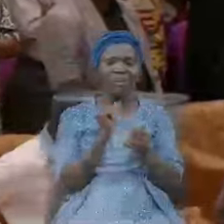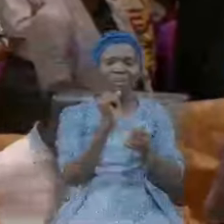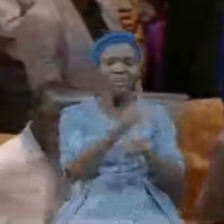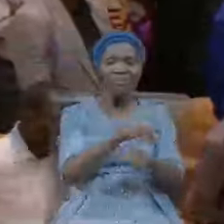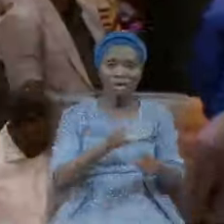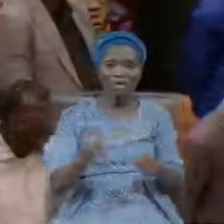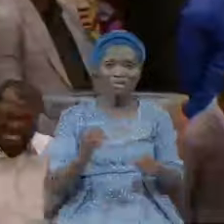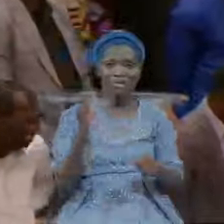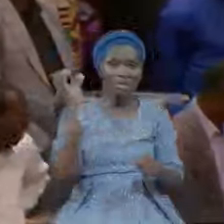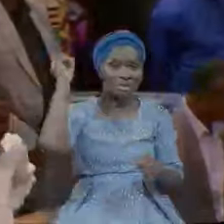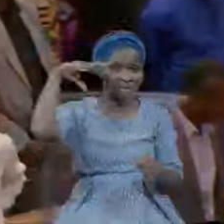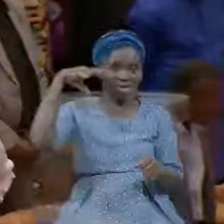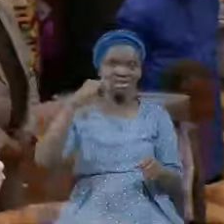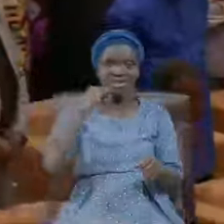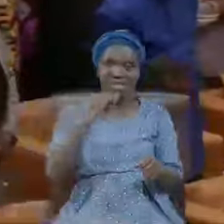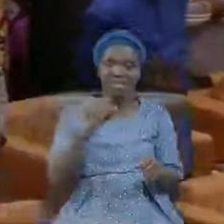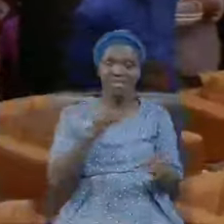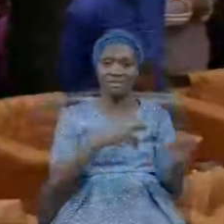La grâce